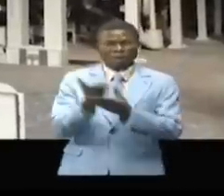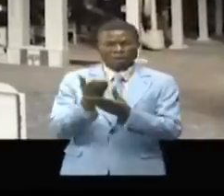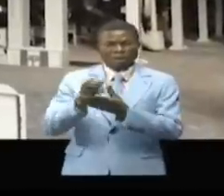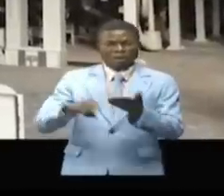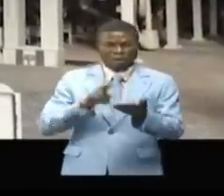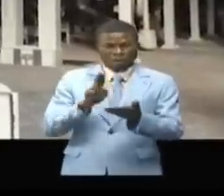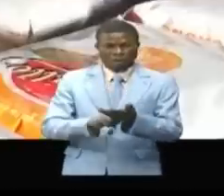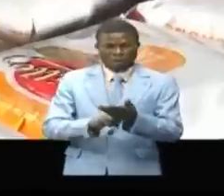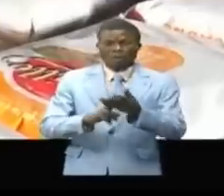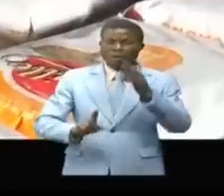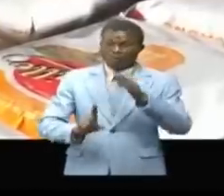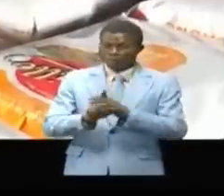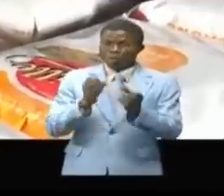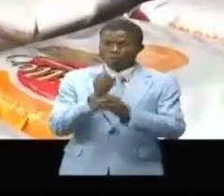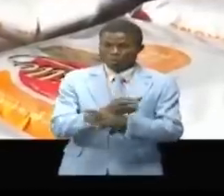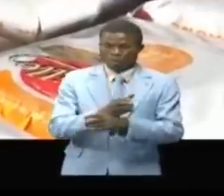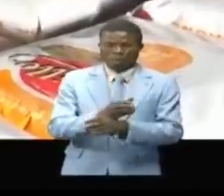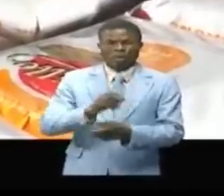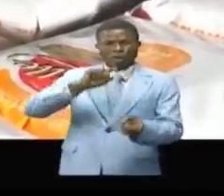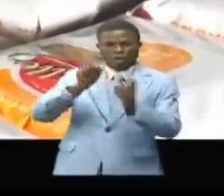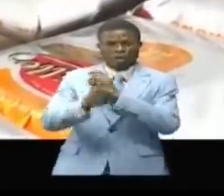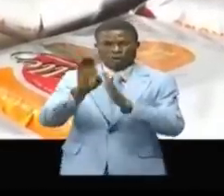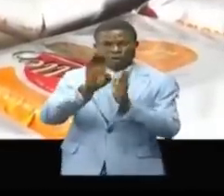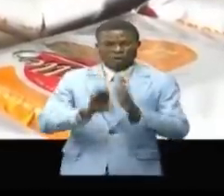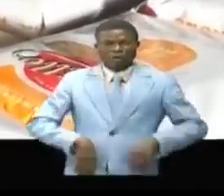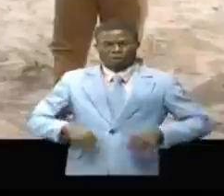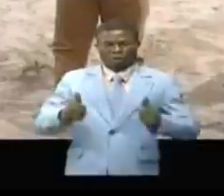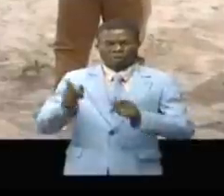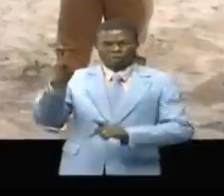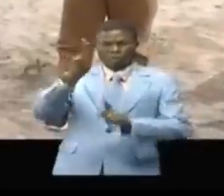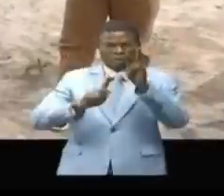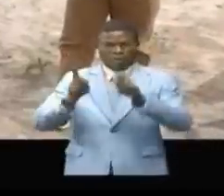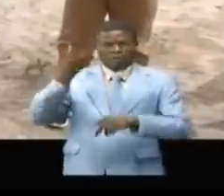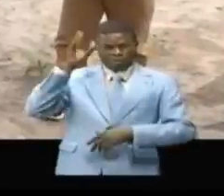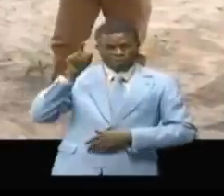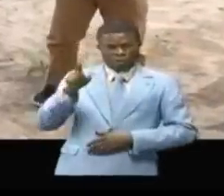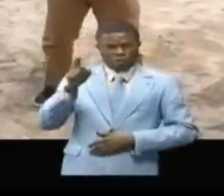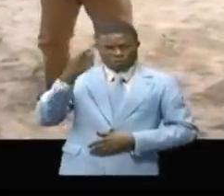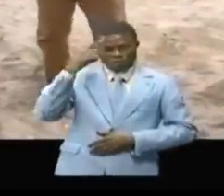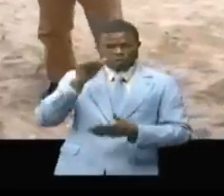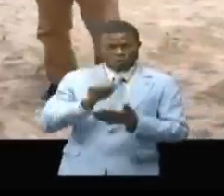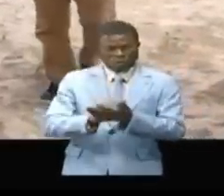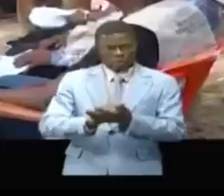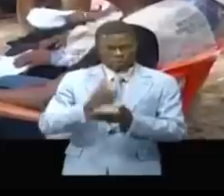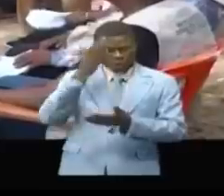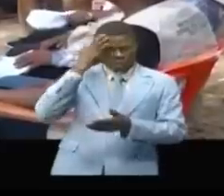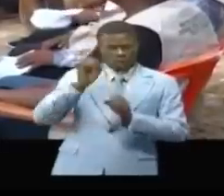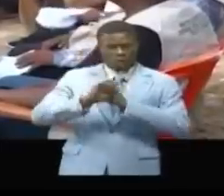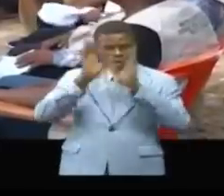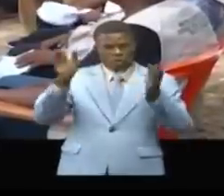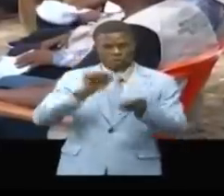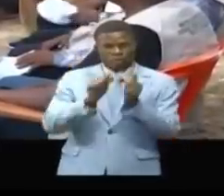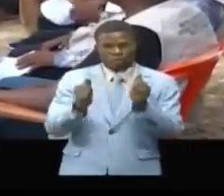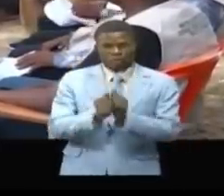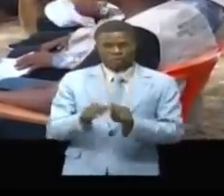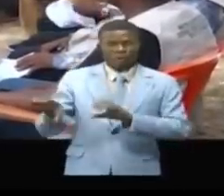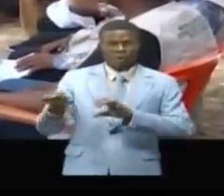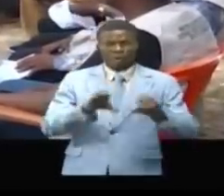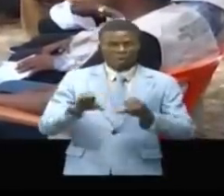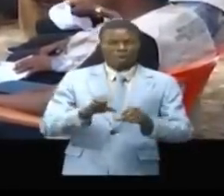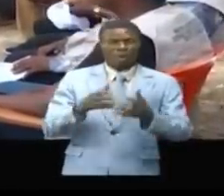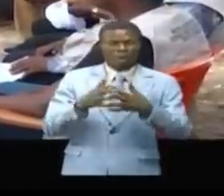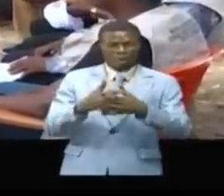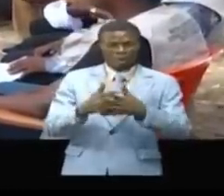une fois appliqués, vont améliorer les conditions de vie des populations rurales. Pour se faire une idée claire sur les activités de son